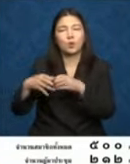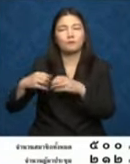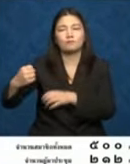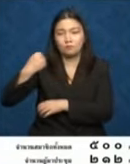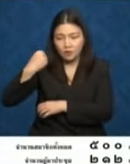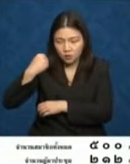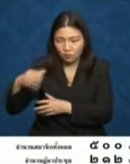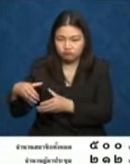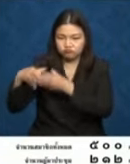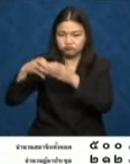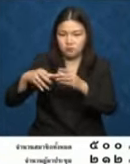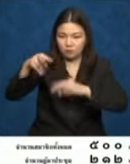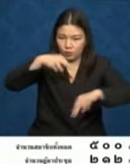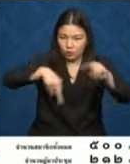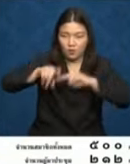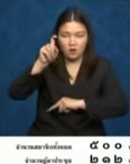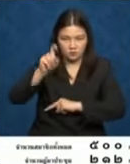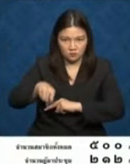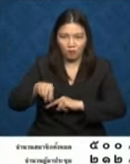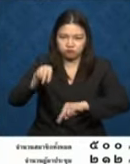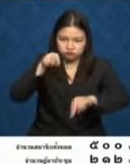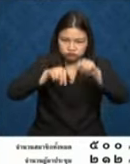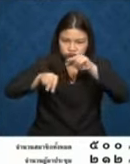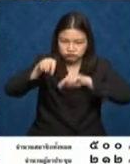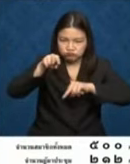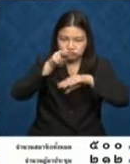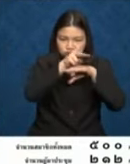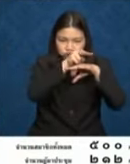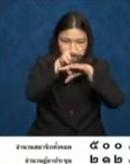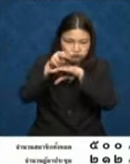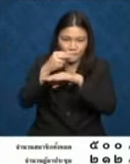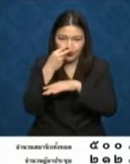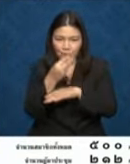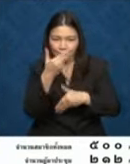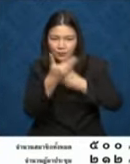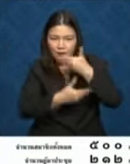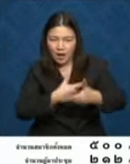ข้าไปตรวจสอบนะครับเข้มงวดในการจัดการการซื้อขาย